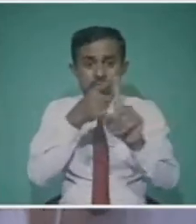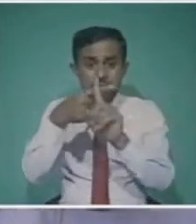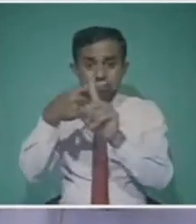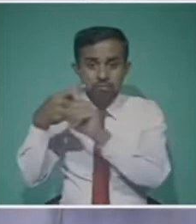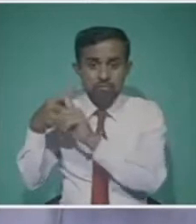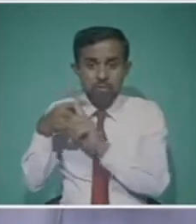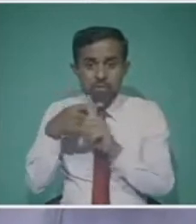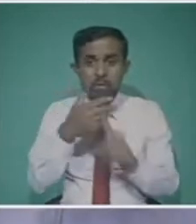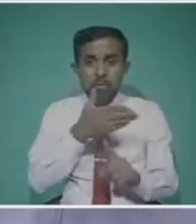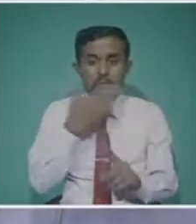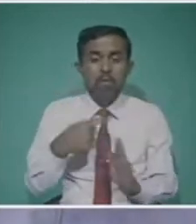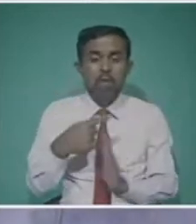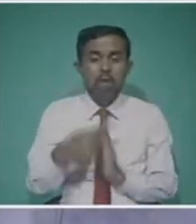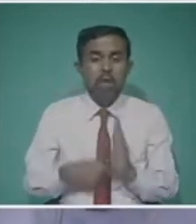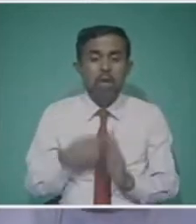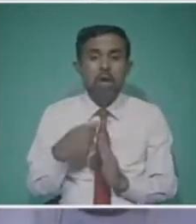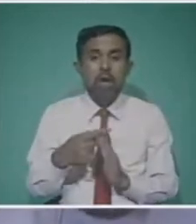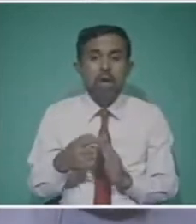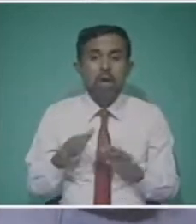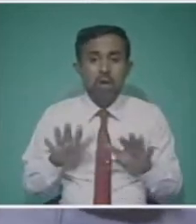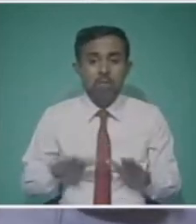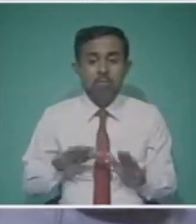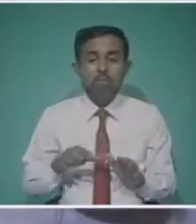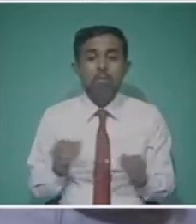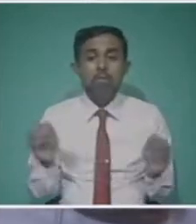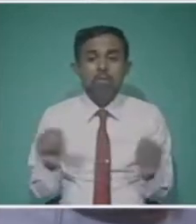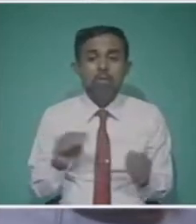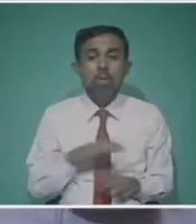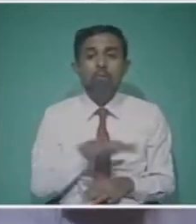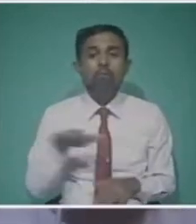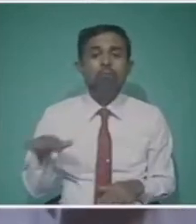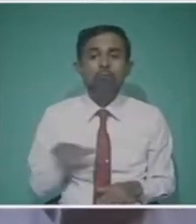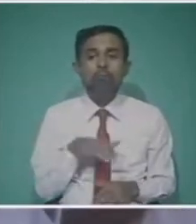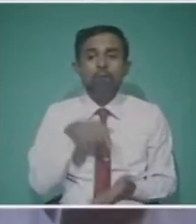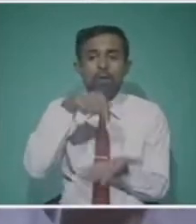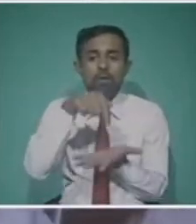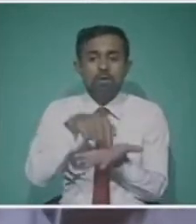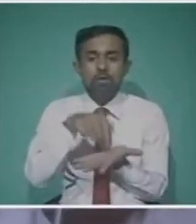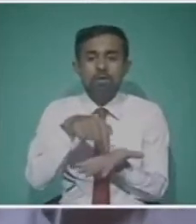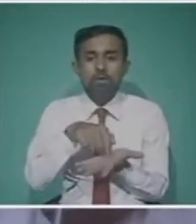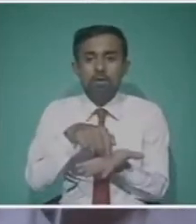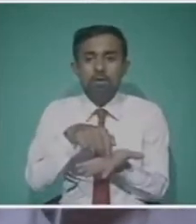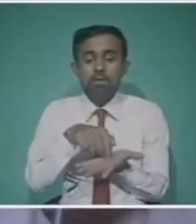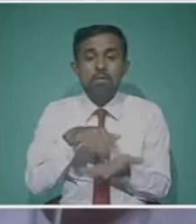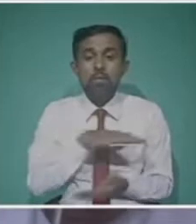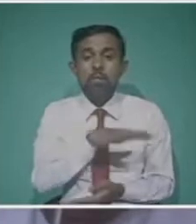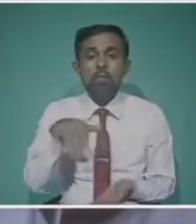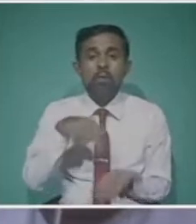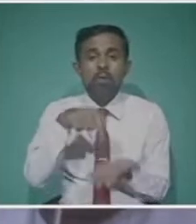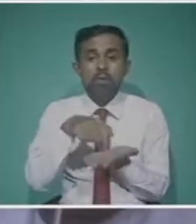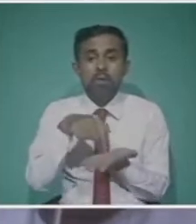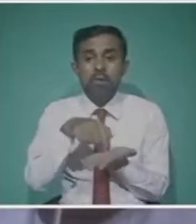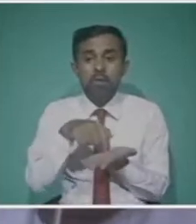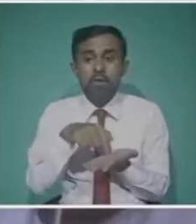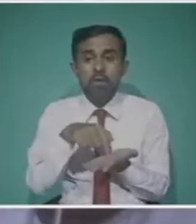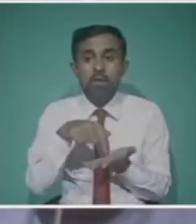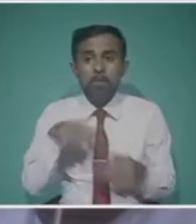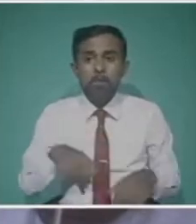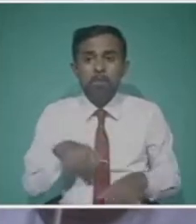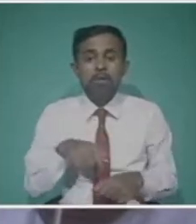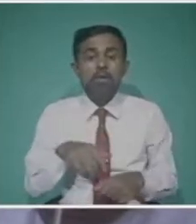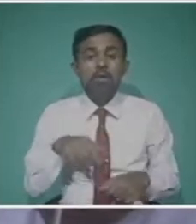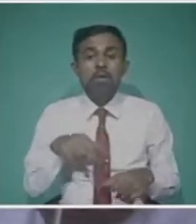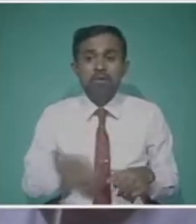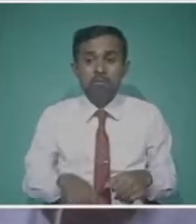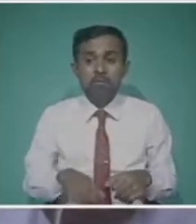අපි ලංකාවේ මේ අපි ඉන්න අපේ මේ භූගෝලීය පිහිටීම මේ භූගෝලීය දේශපාලනයෙන් අපි මේ වෙලාවේ